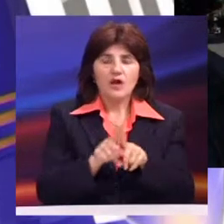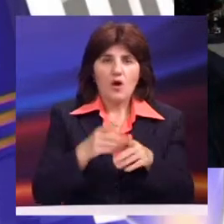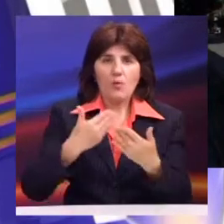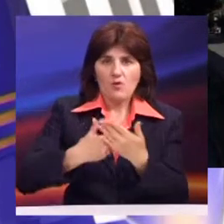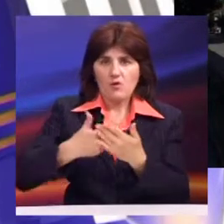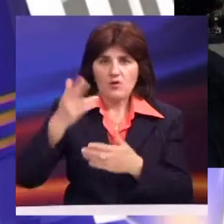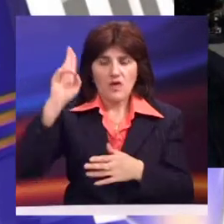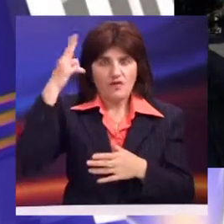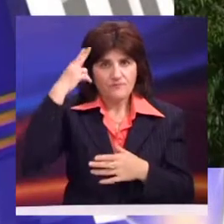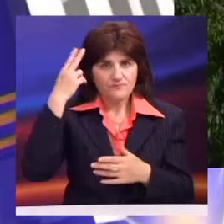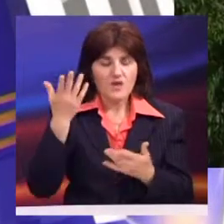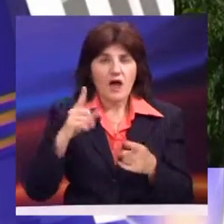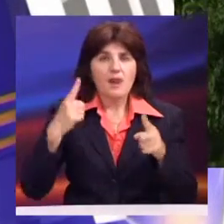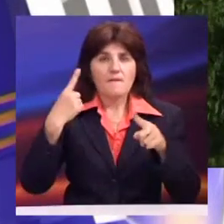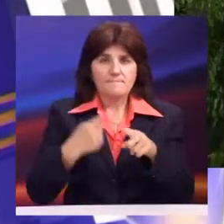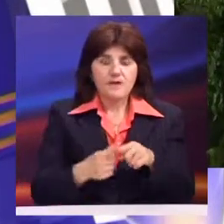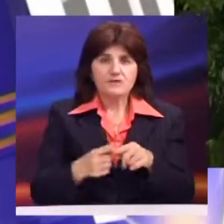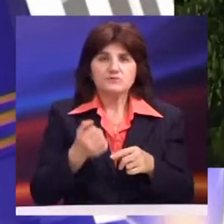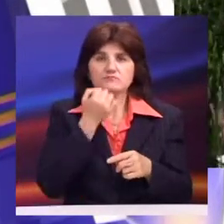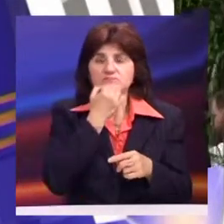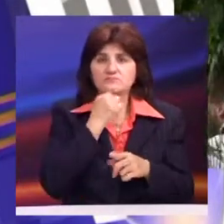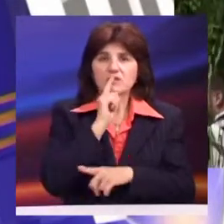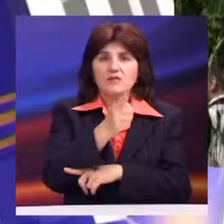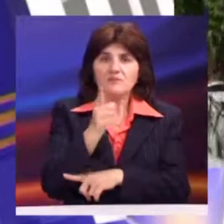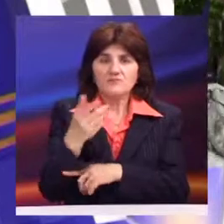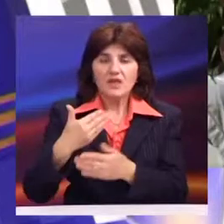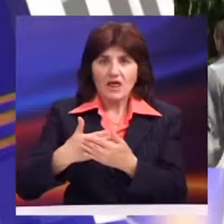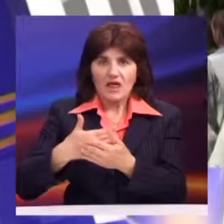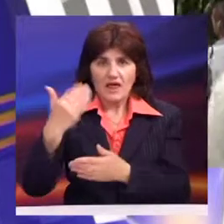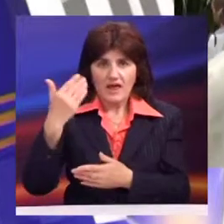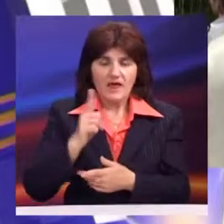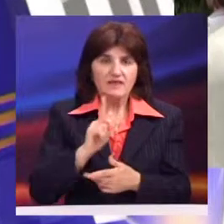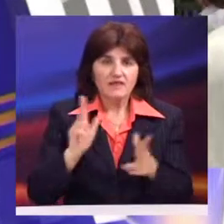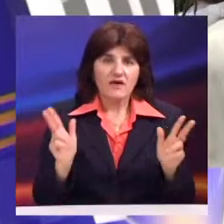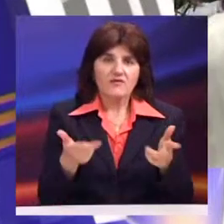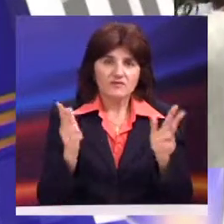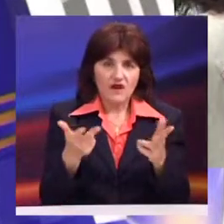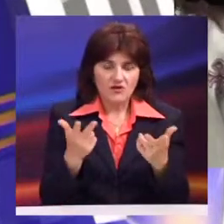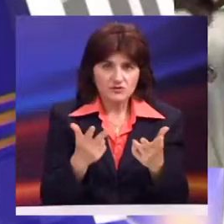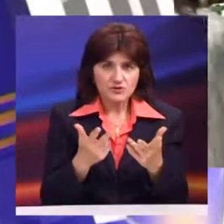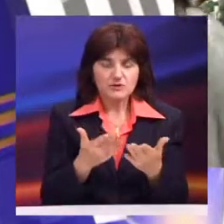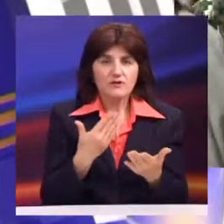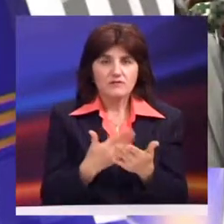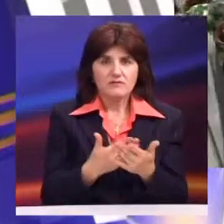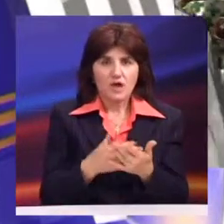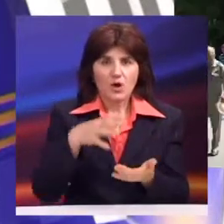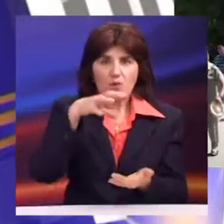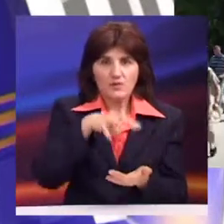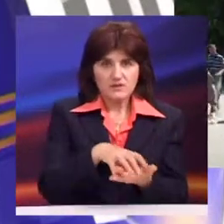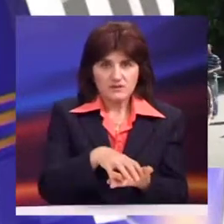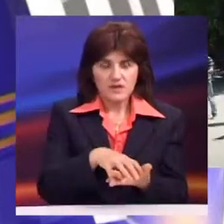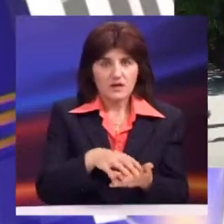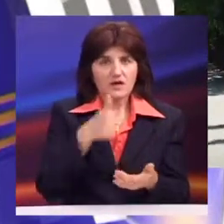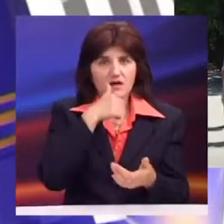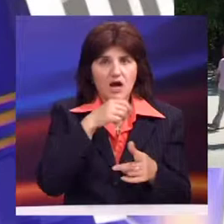slava, iako to nije zvanično zatraženo od grada. Do sada je od grada zatraženo jedino da trg ispred hrama dobije naziv Trg Svetog